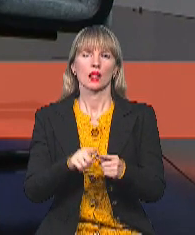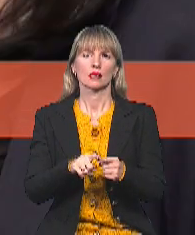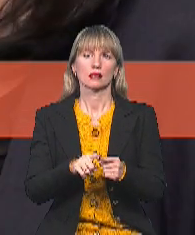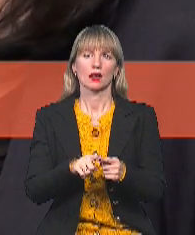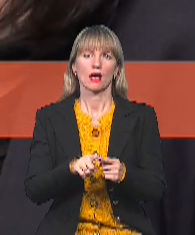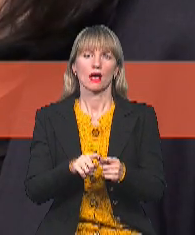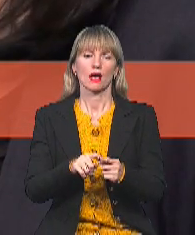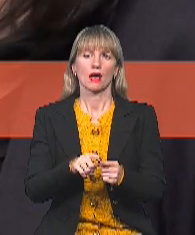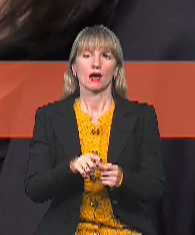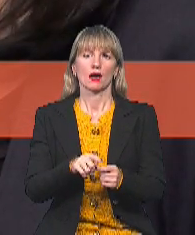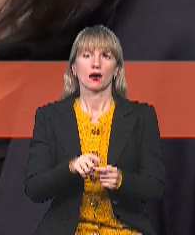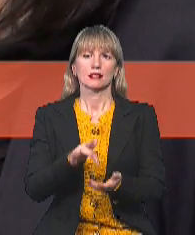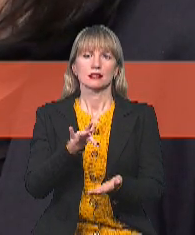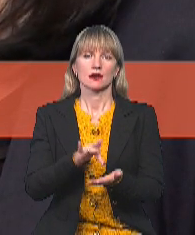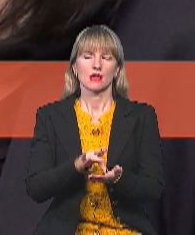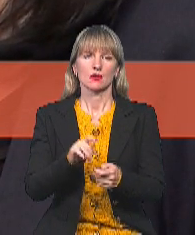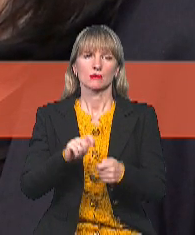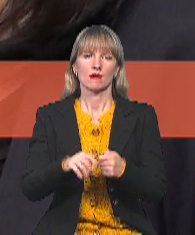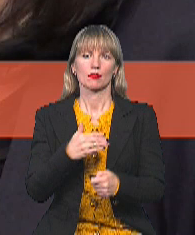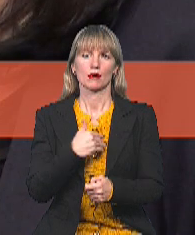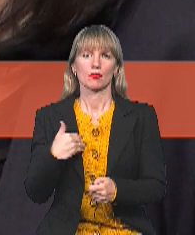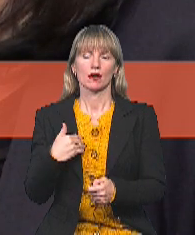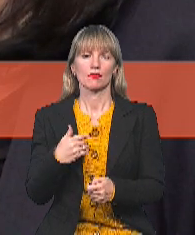вы ее купили. Есть такой